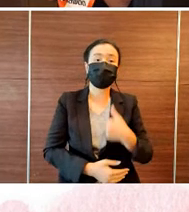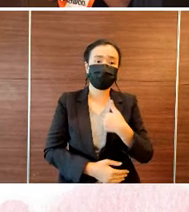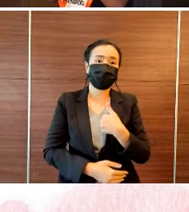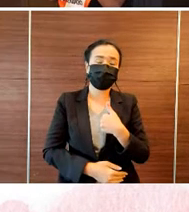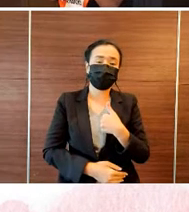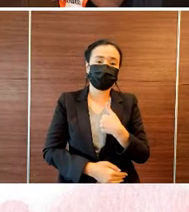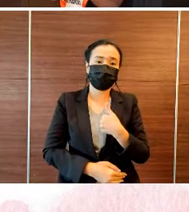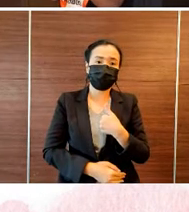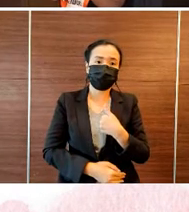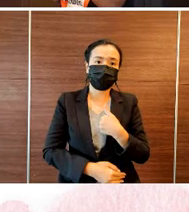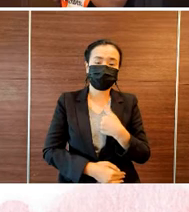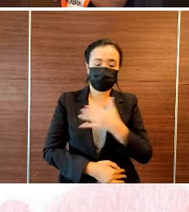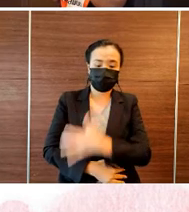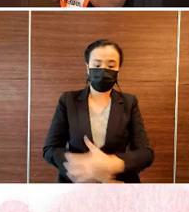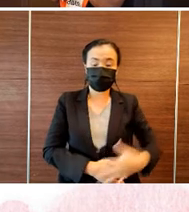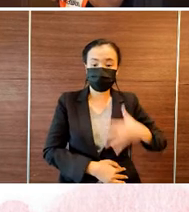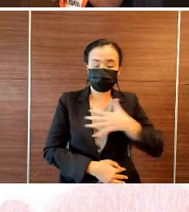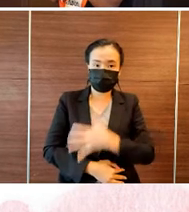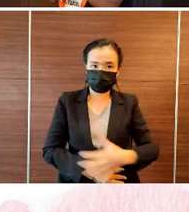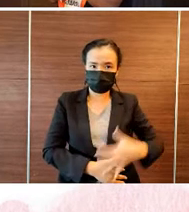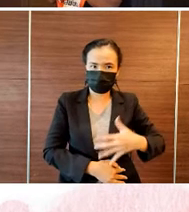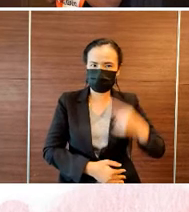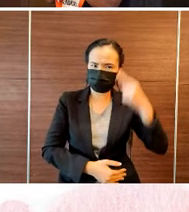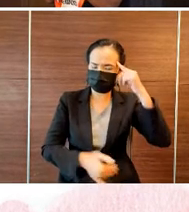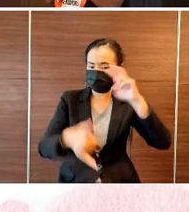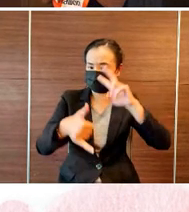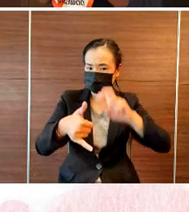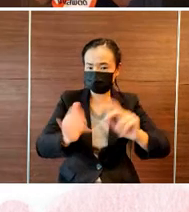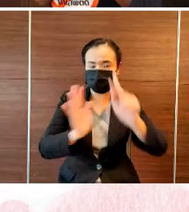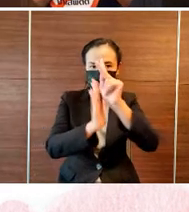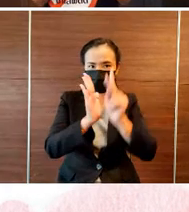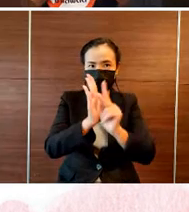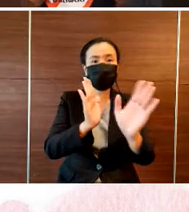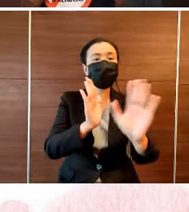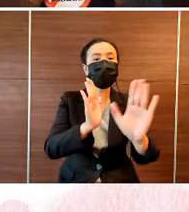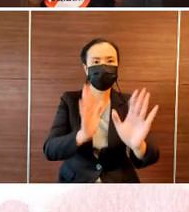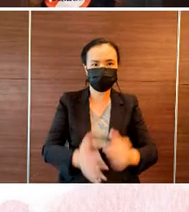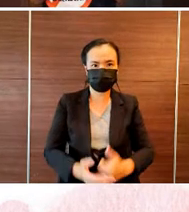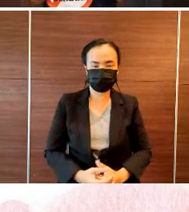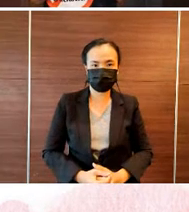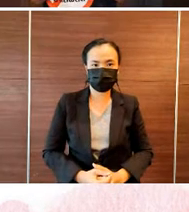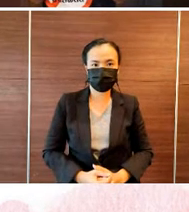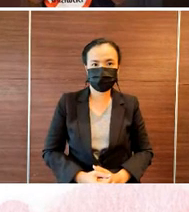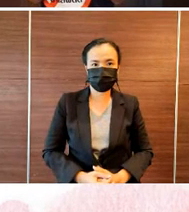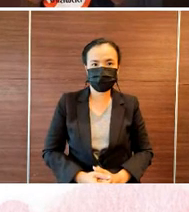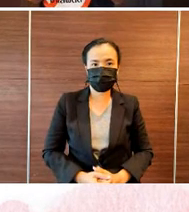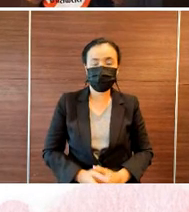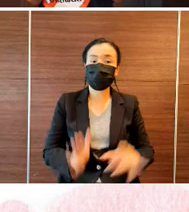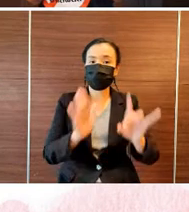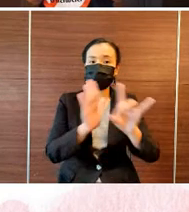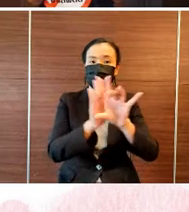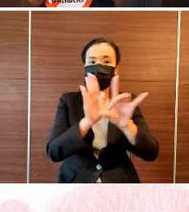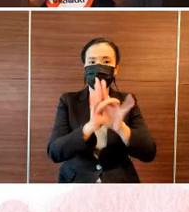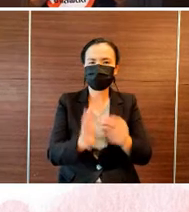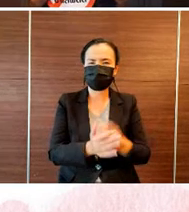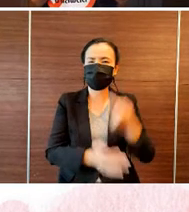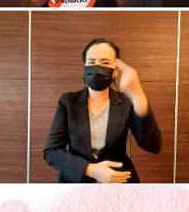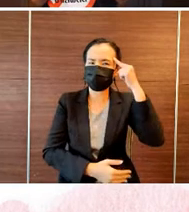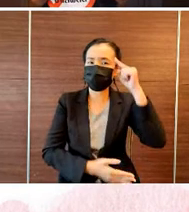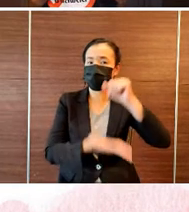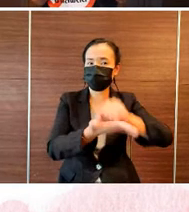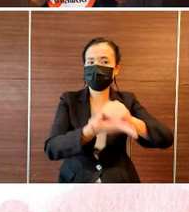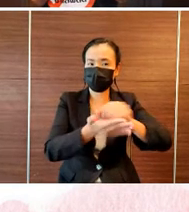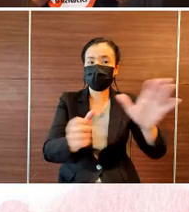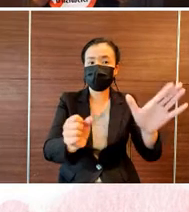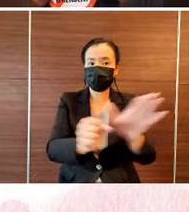บเรื่องของด้านสุขภาพ approach นะคะไม่ใช่เป็นเรื่องของกฎหมาย approach ค่ะสไลด์สุดท้ายนะคะต้องคิดถึงบริการที่คร